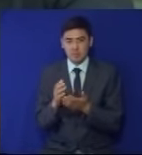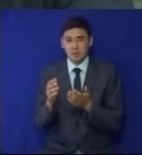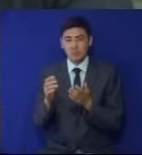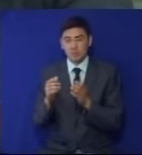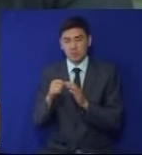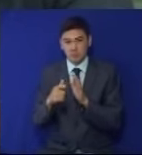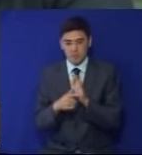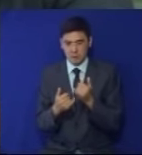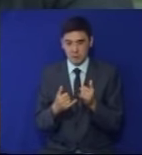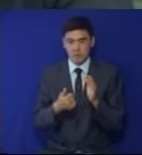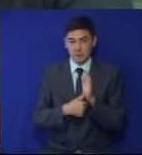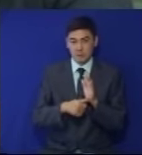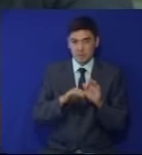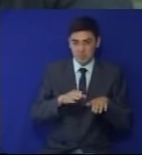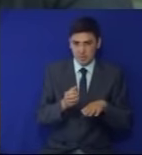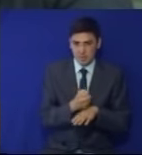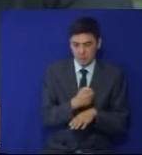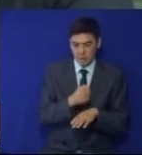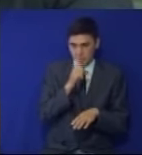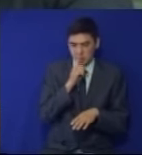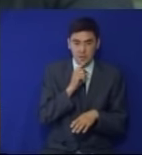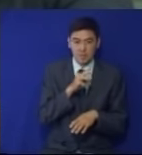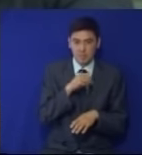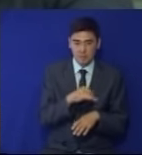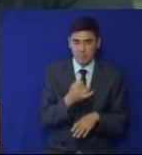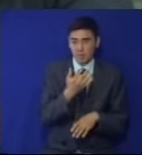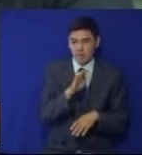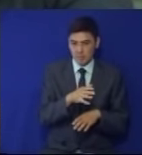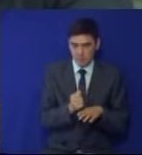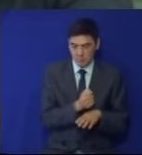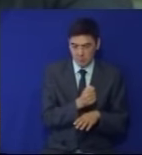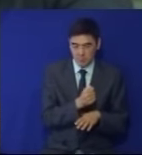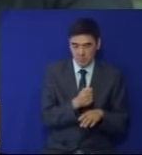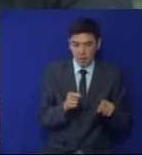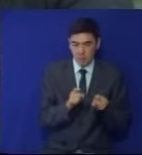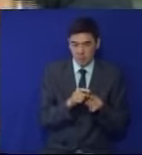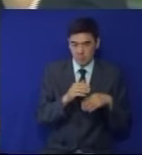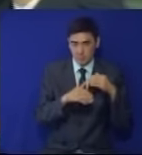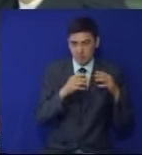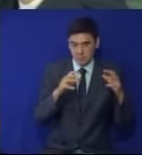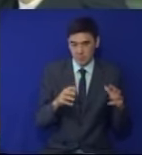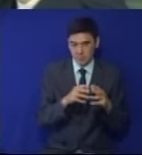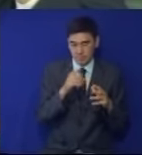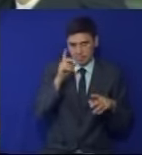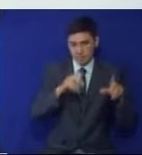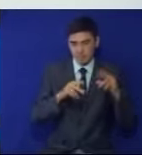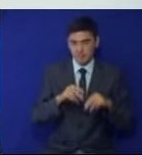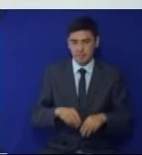биыл қаңтар мен мамыр айлары аралығындағы көрсеткіштер бойынша 5-ші орындамыз. Осы даму қарқынын сақтап қалсақ